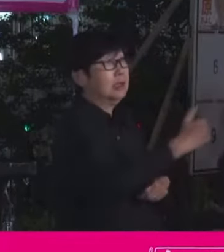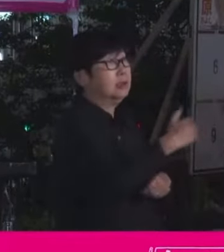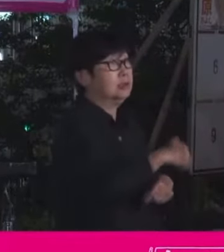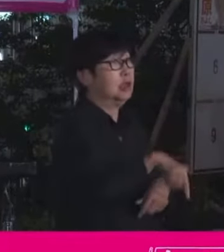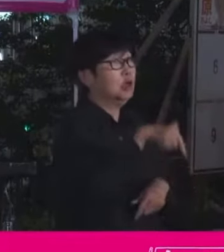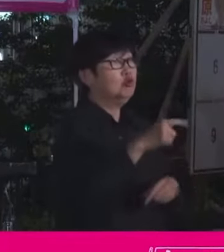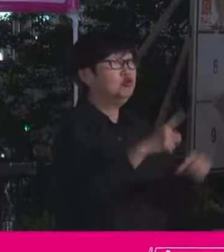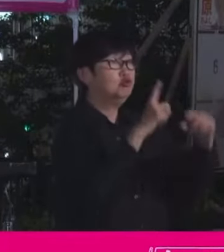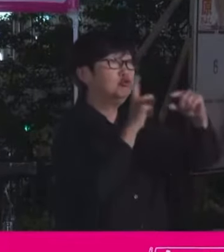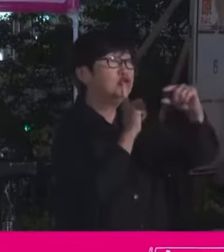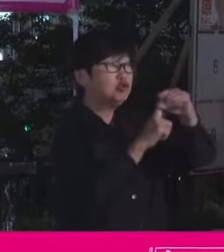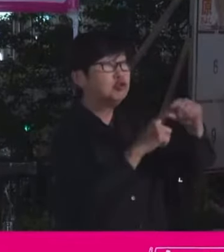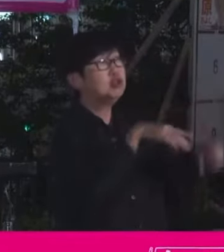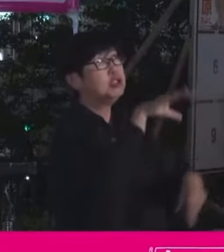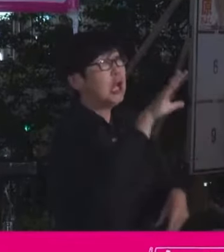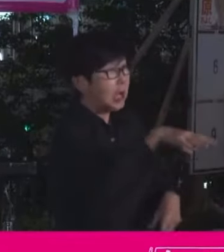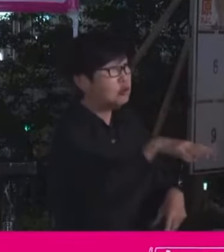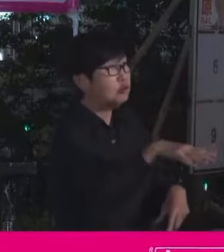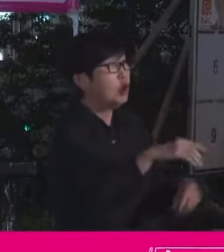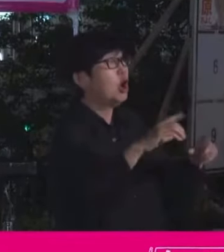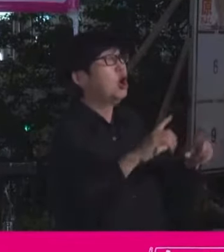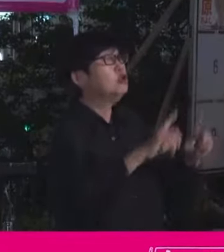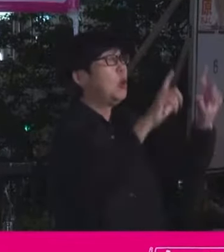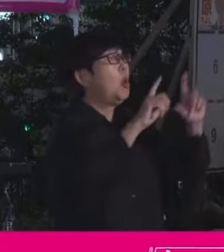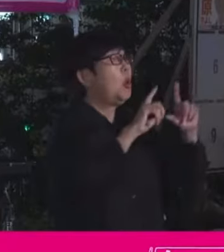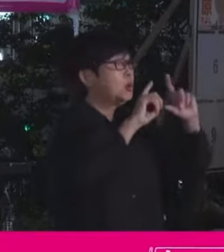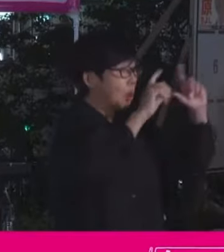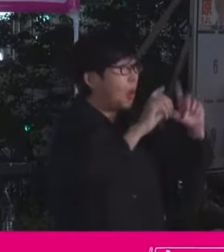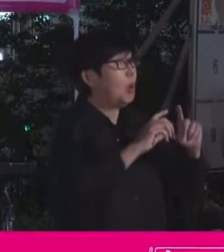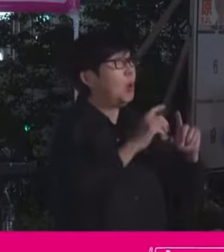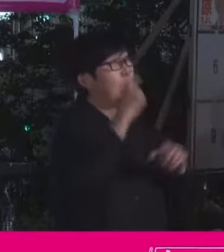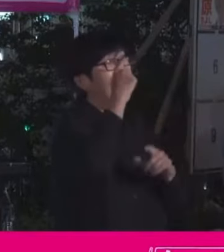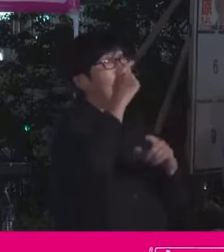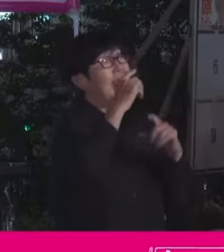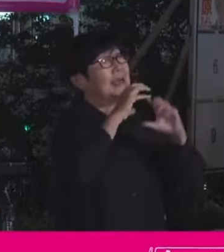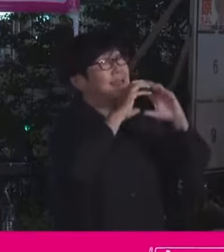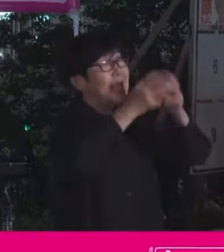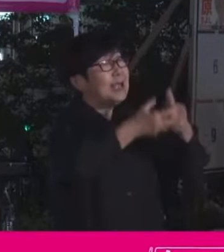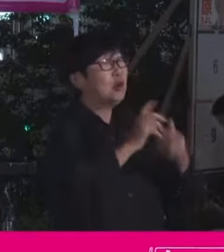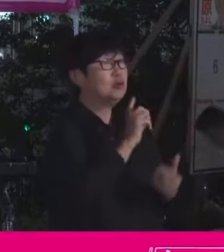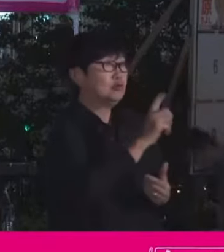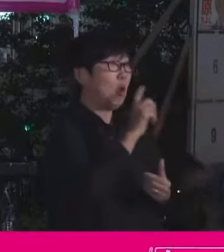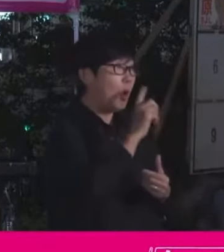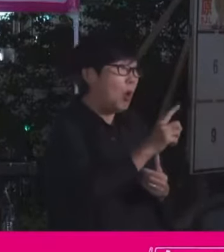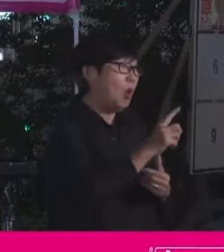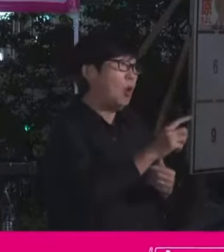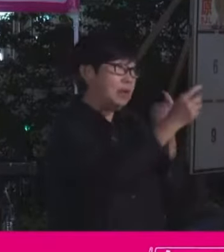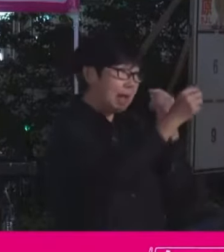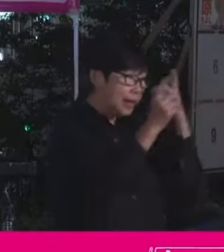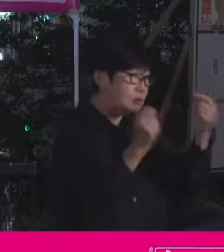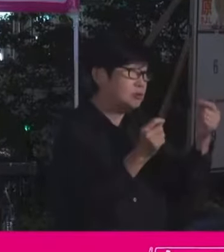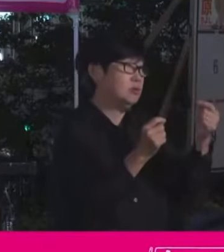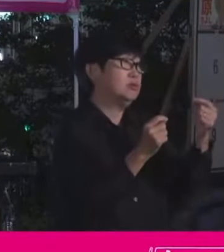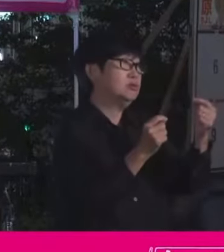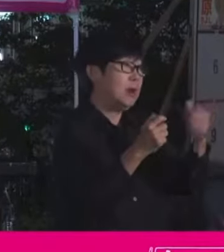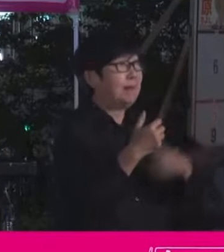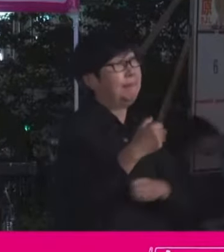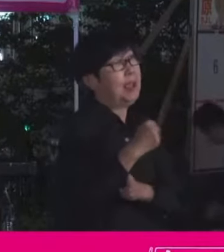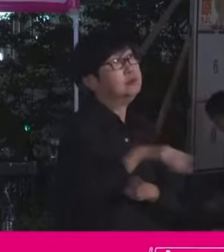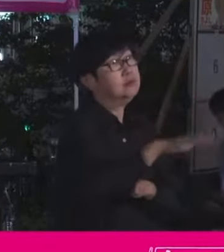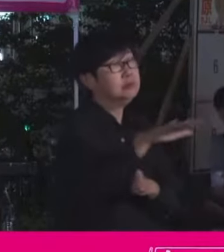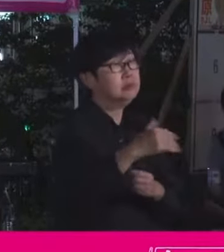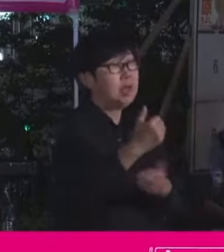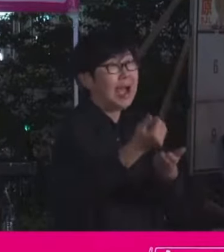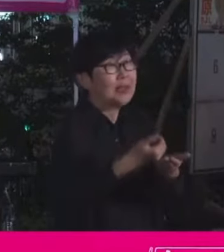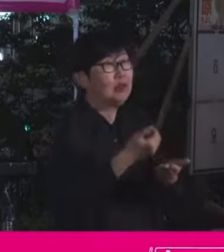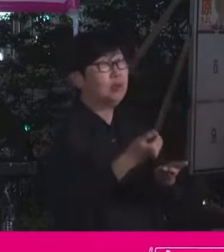語大学も、実はあそこは米軍の基地の跡地なんですね。でそれが返還された。でこう